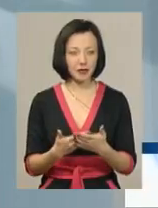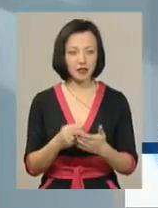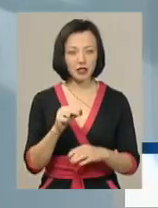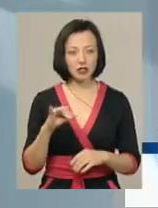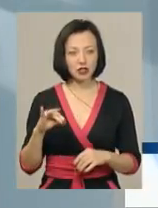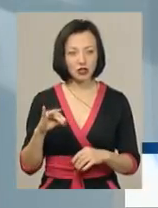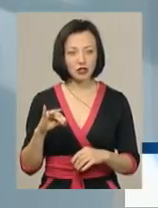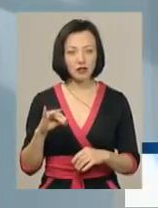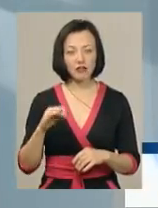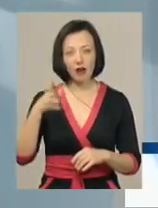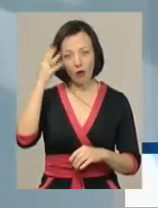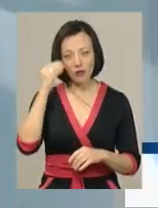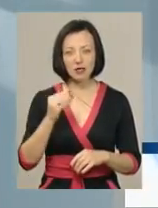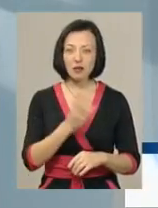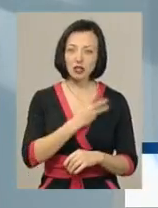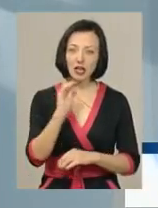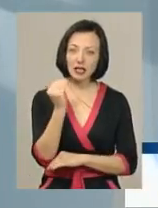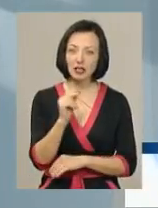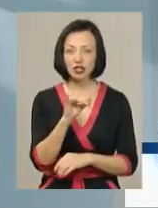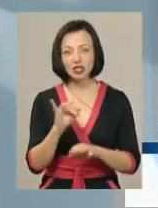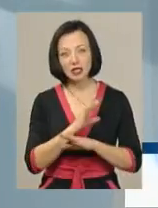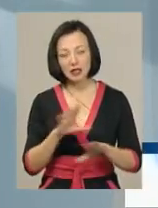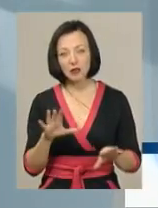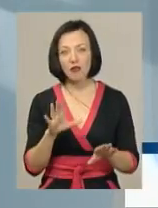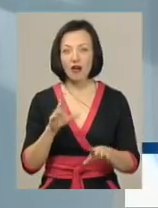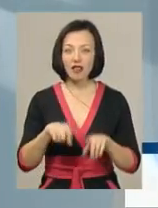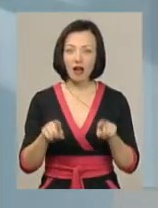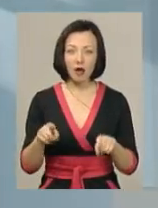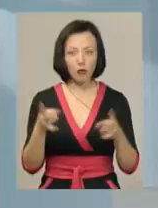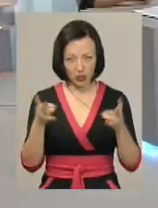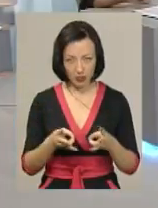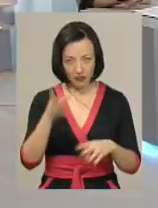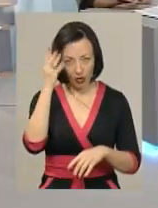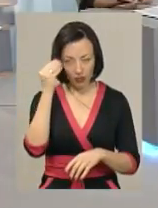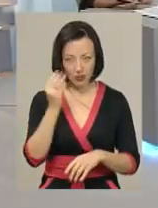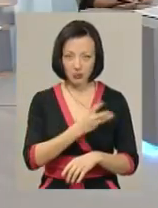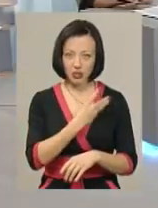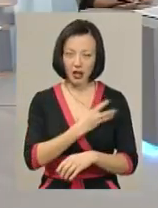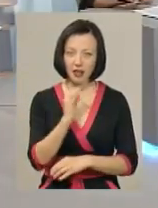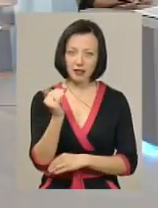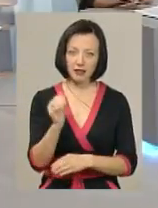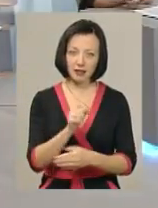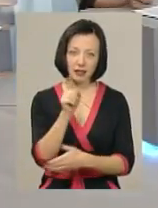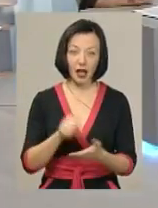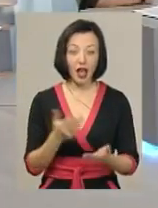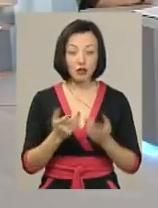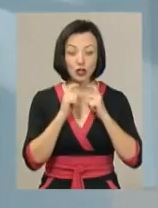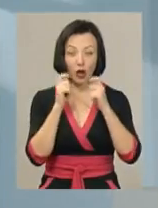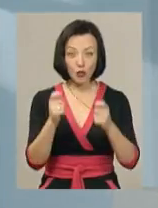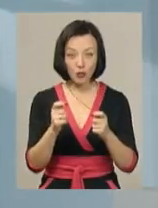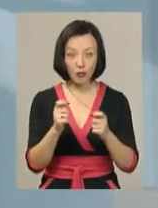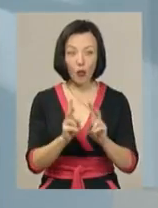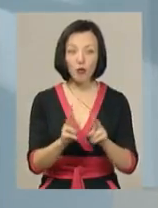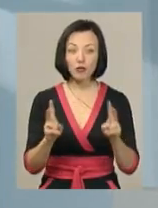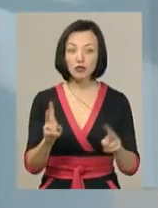враховується бажання дитини чи ні тому що деколи ну а от потрібно його враховувати чи ні Ну якщо ми даруємо подарунок